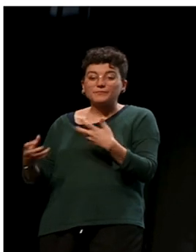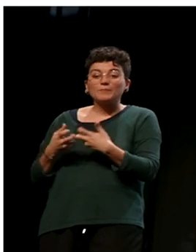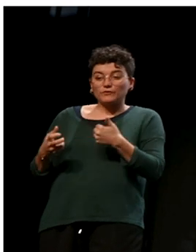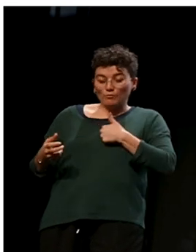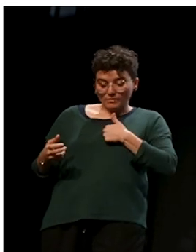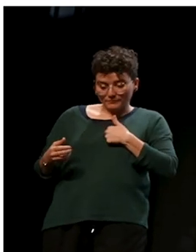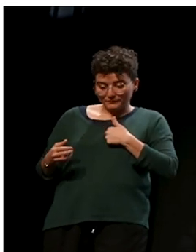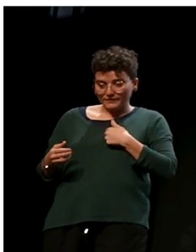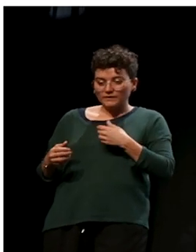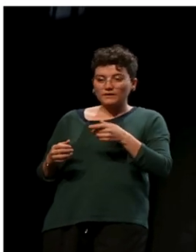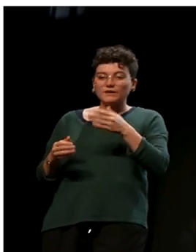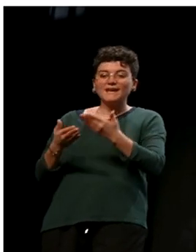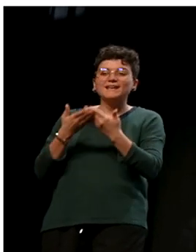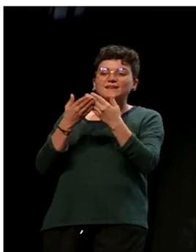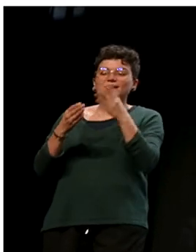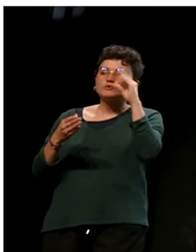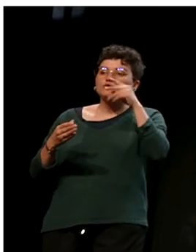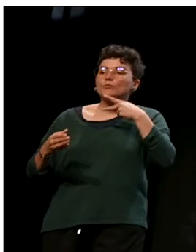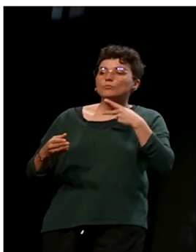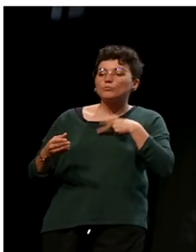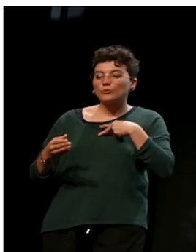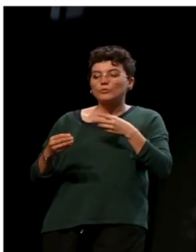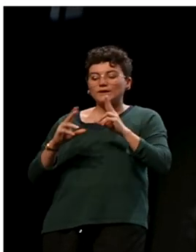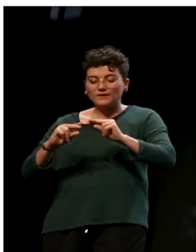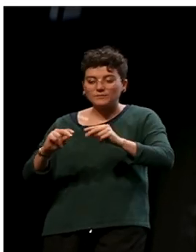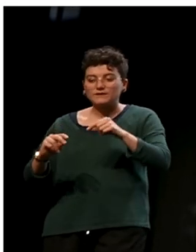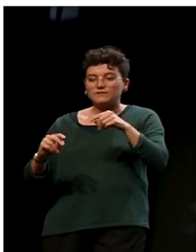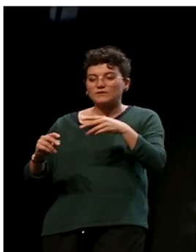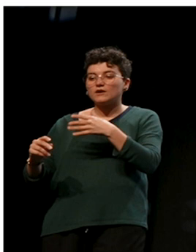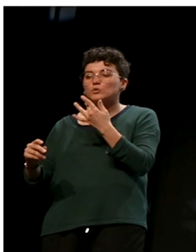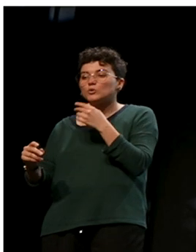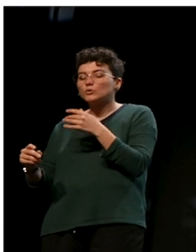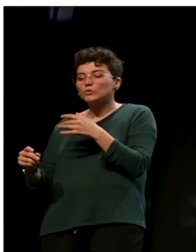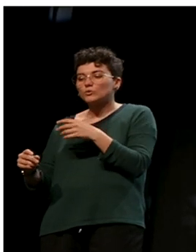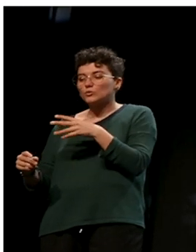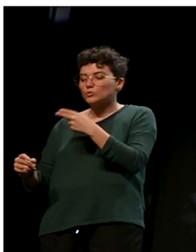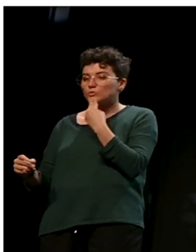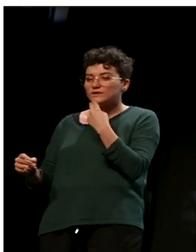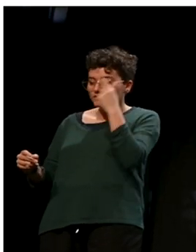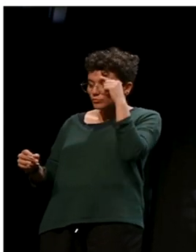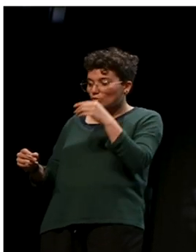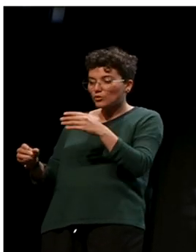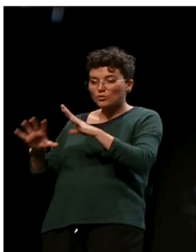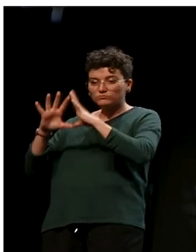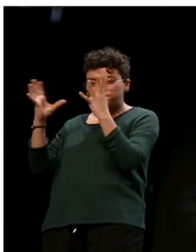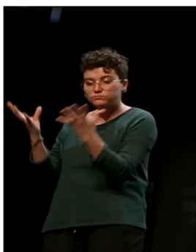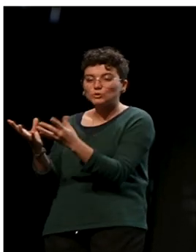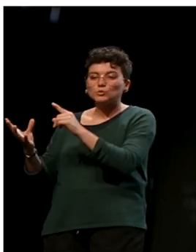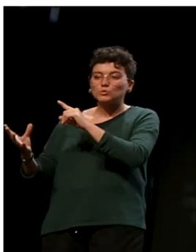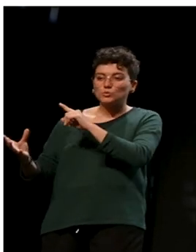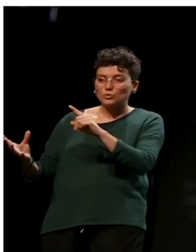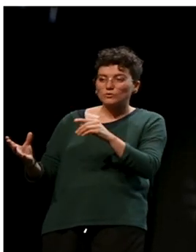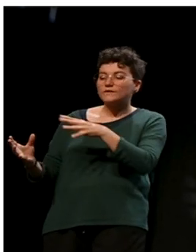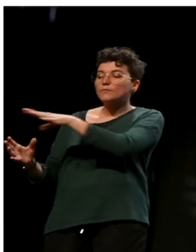nom d'artiste vivant, par exemple, je leur demande quand vous décrivez des styles, dis juste voilà, essayez de faire ça. Et puis aussi